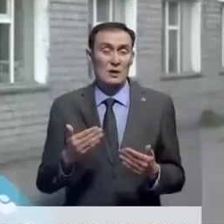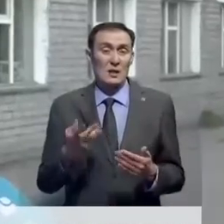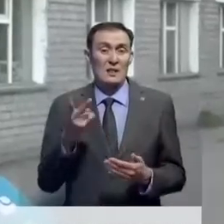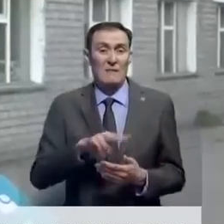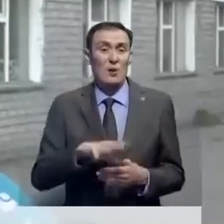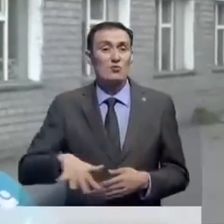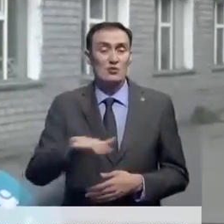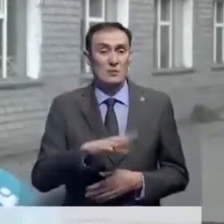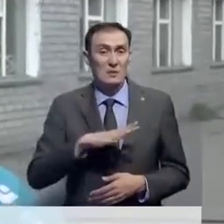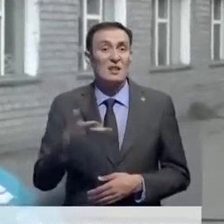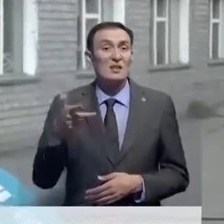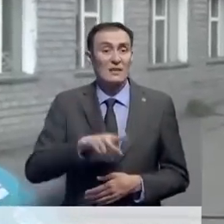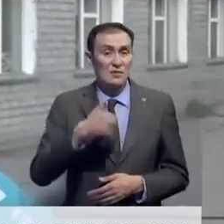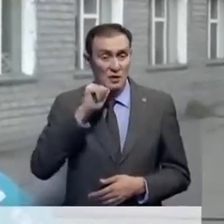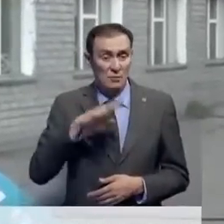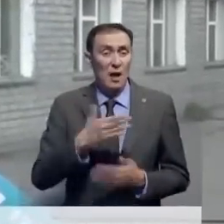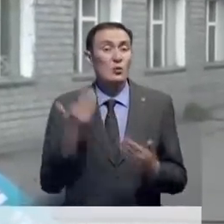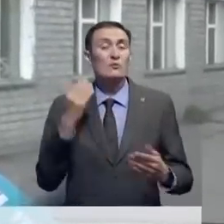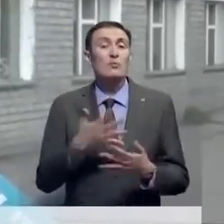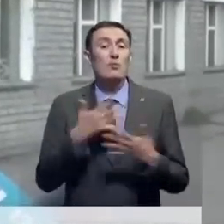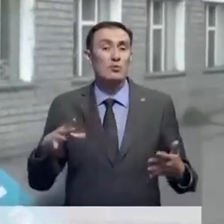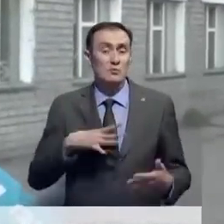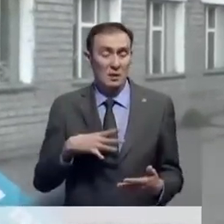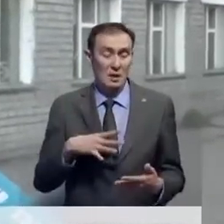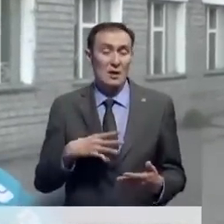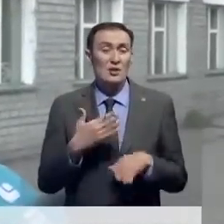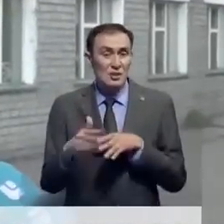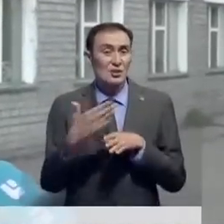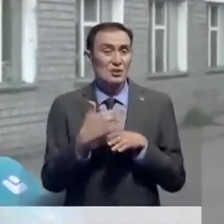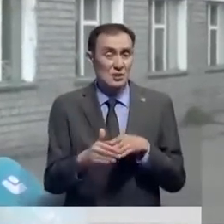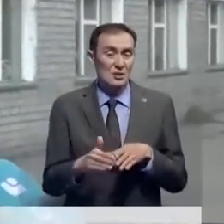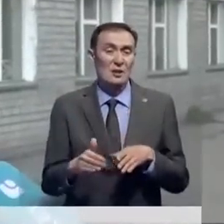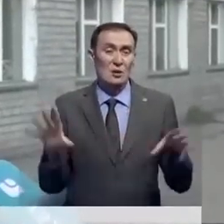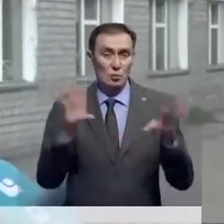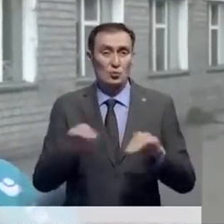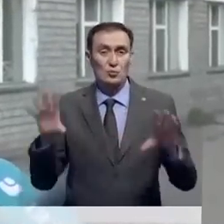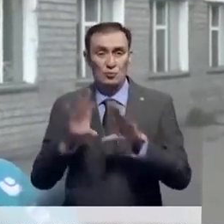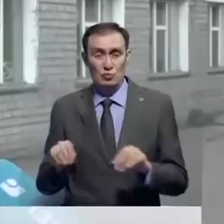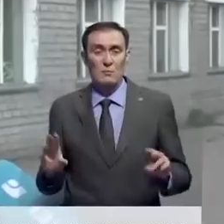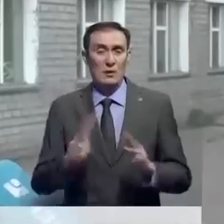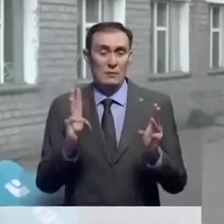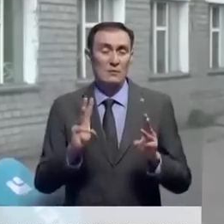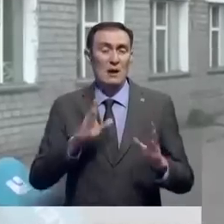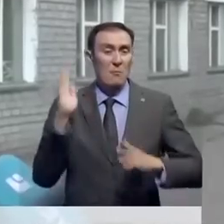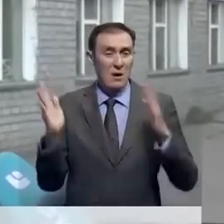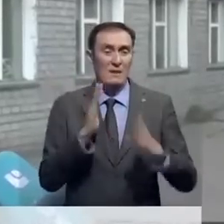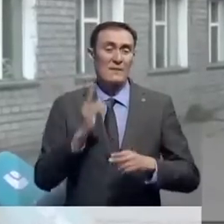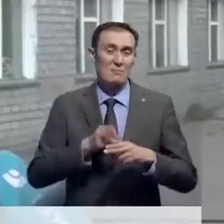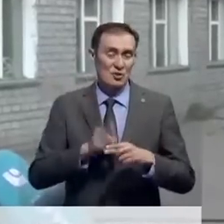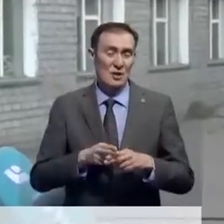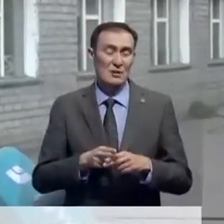два участка вчера было три до этого было больше ну видите частично заканчивается качество конечно порыве это мешает